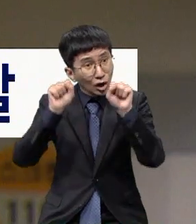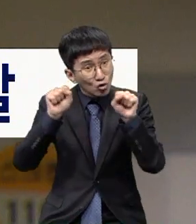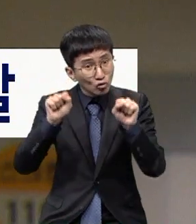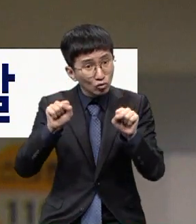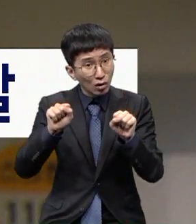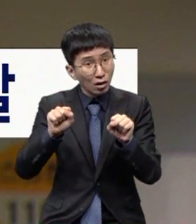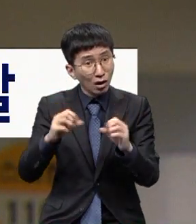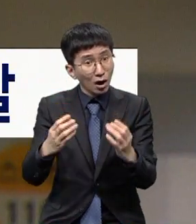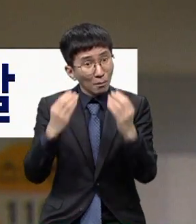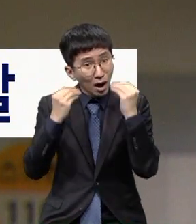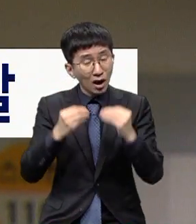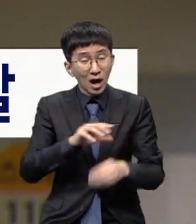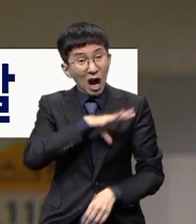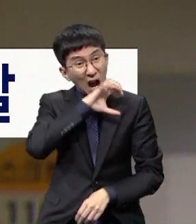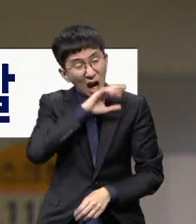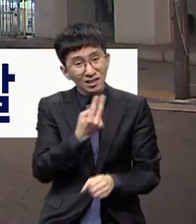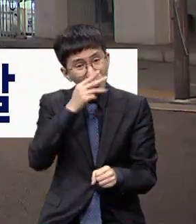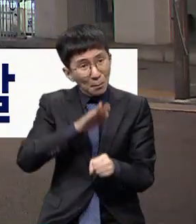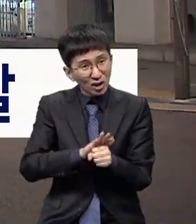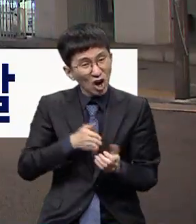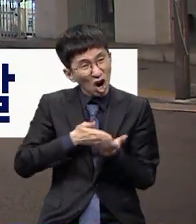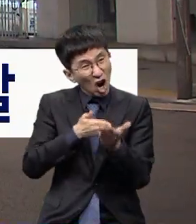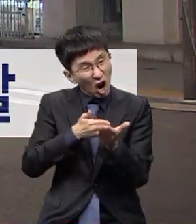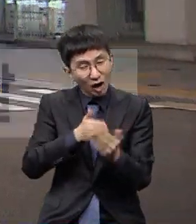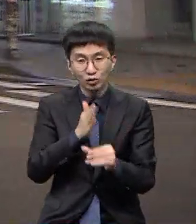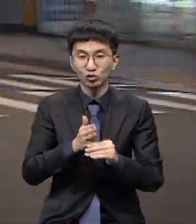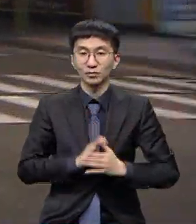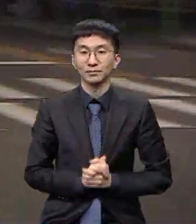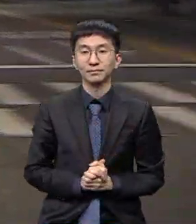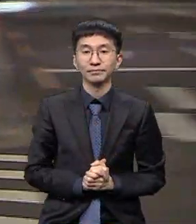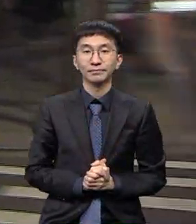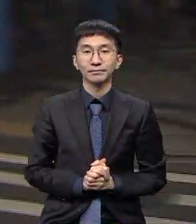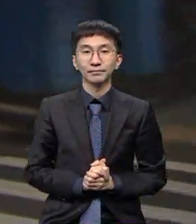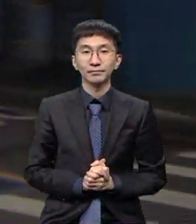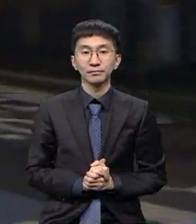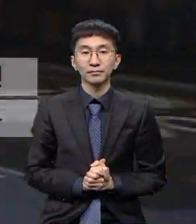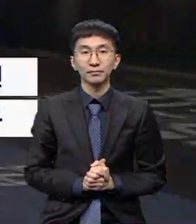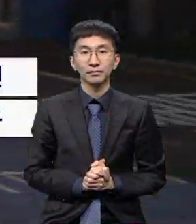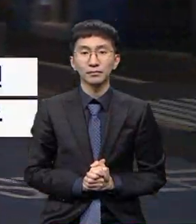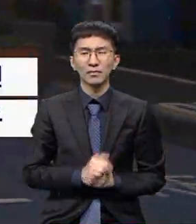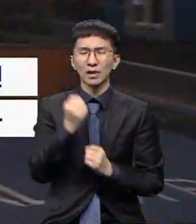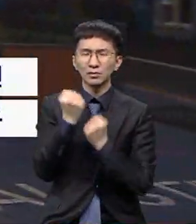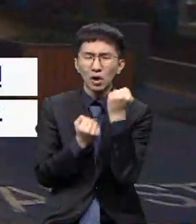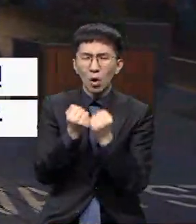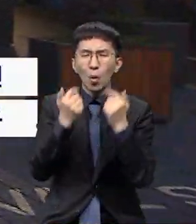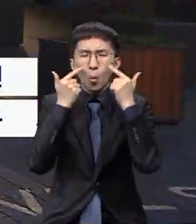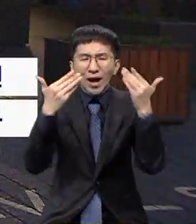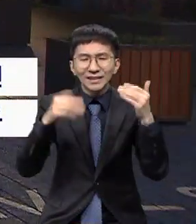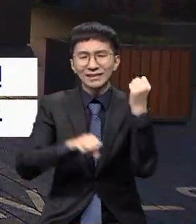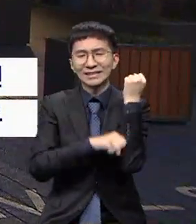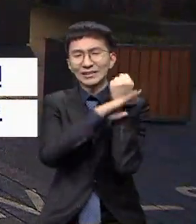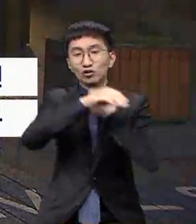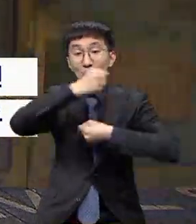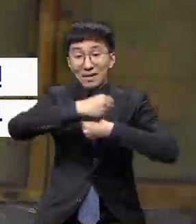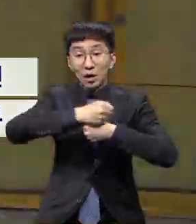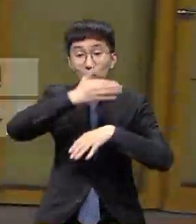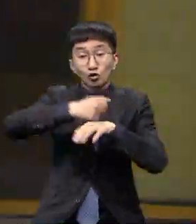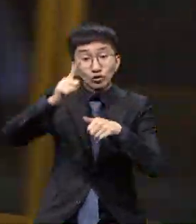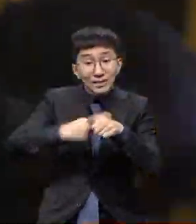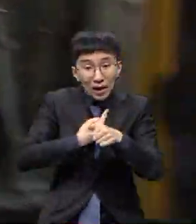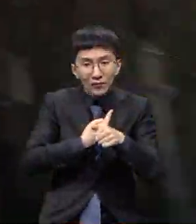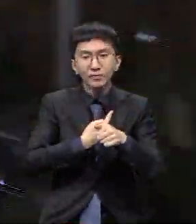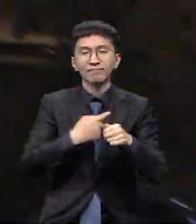영업을 중단하는 게 부당하다며 크게 반발하고 있습니다. 보다 설득력 있는 명확한 기준이 세워져야